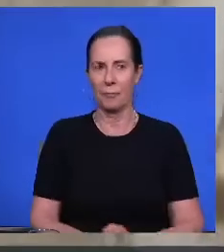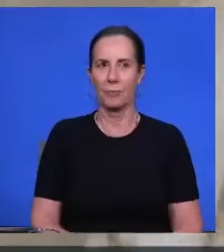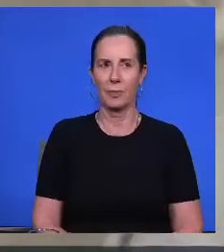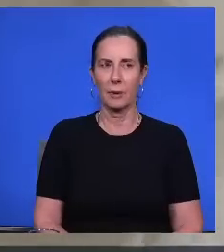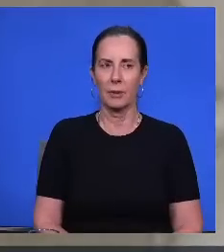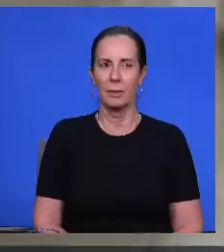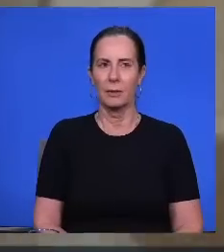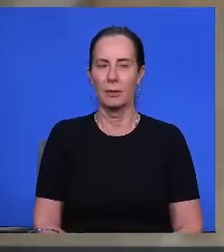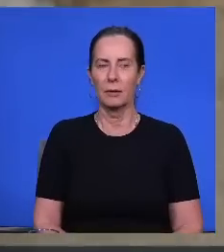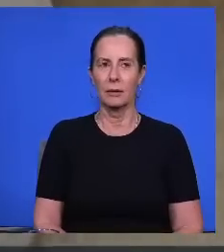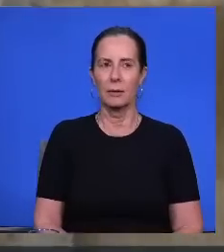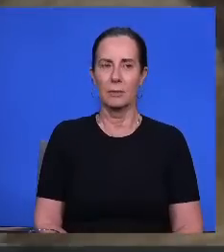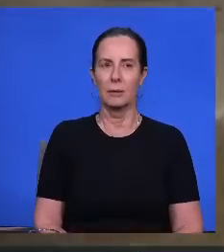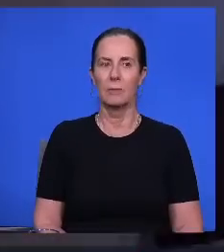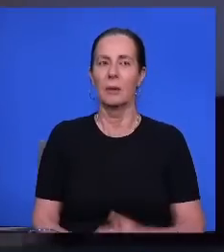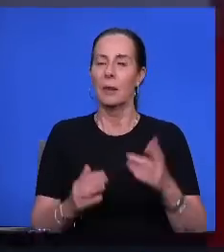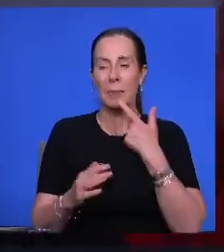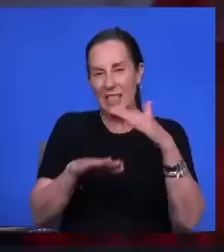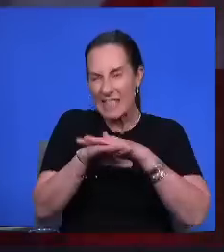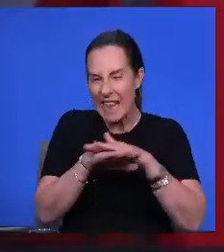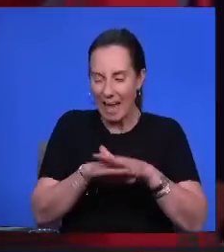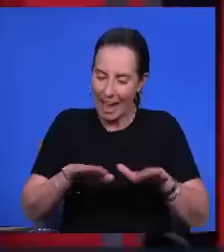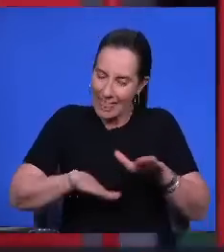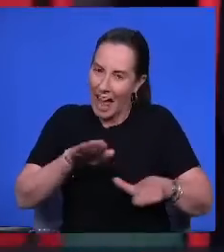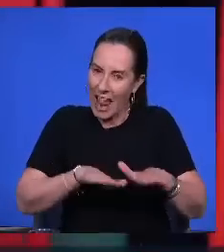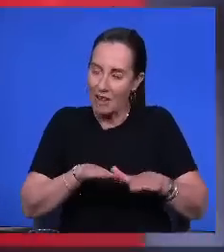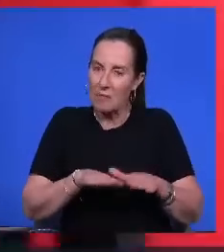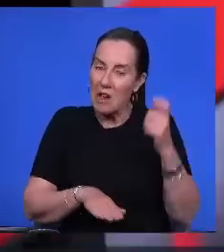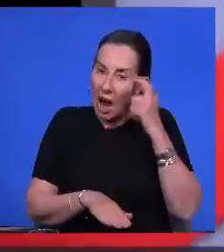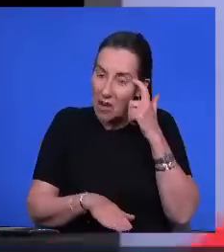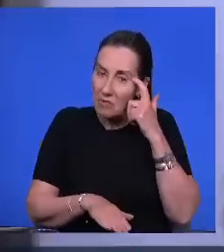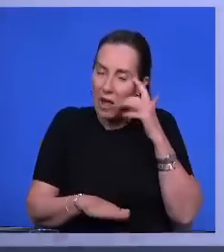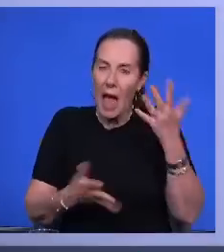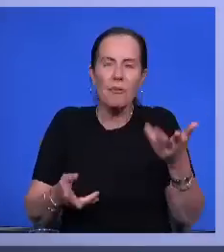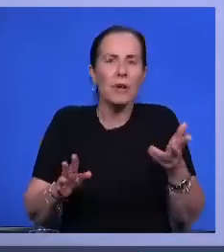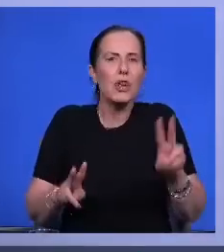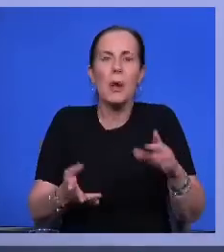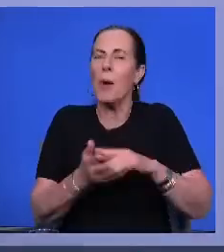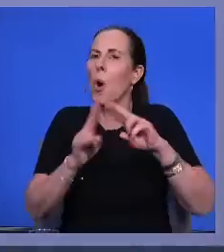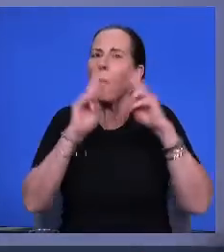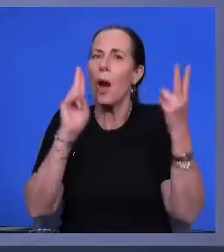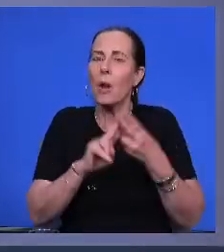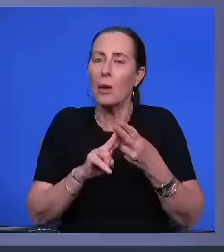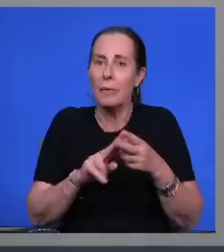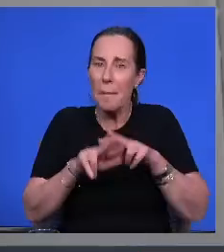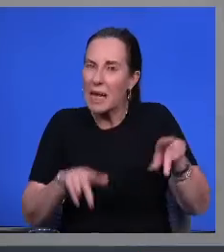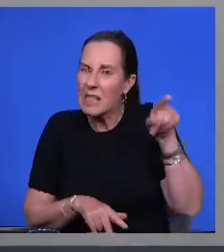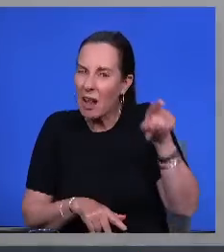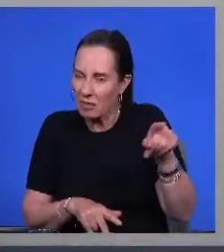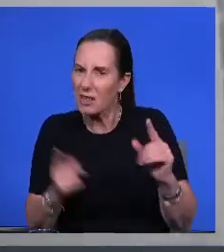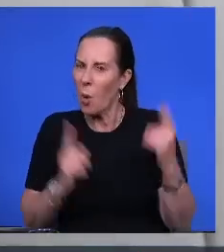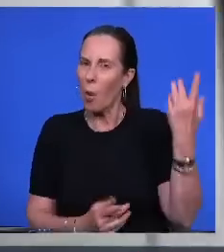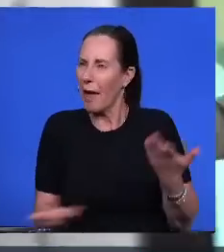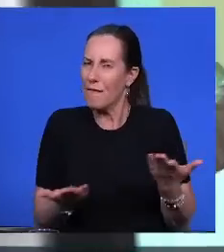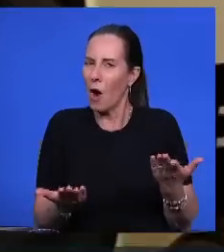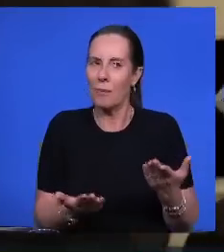שדעתי, אם יש אזעקה, 5 שניות, אין לך סיכוי להגיע למעמד עכשיו. טוב, לא, כשאני במדרגות, ברור, אני מתחבש. ביקשנו סליחה, ניגבנו רגליים וחשבנו איפה עוד יש מקום בעולם שבו סיטואציה כזאת מתרחשת. סליחה על השעה.